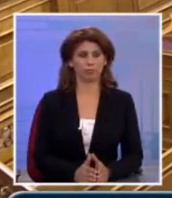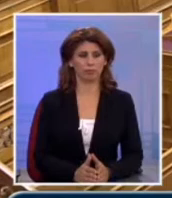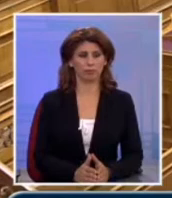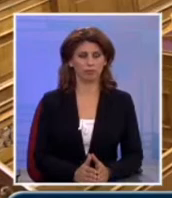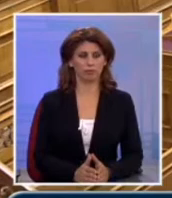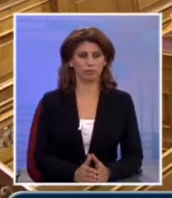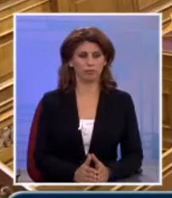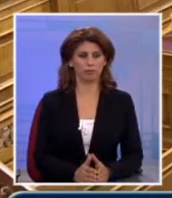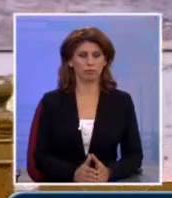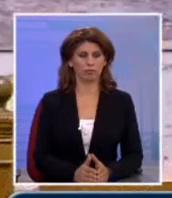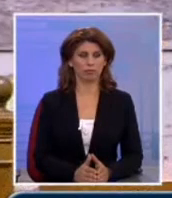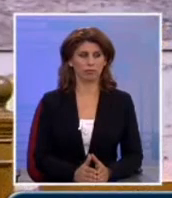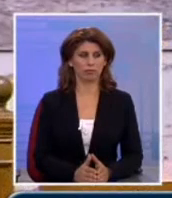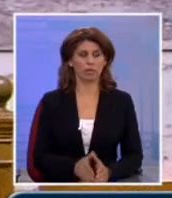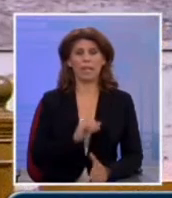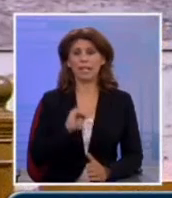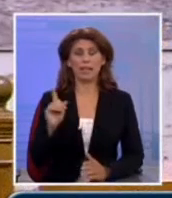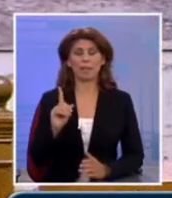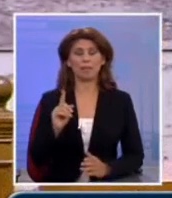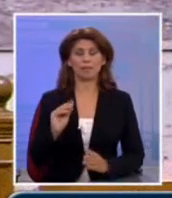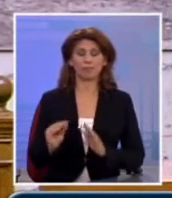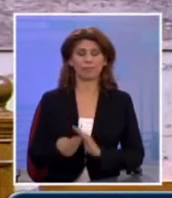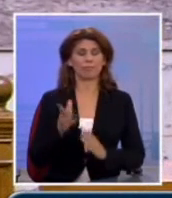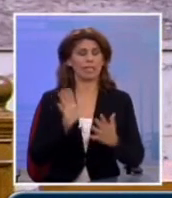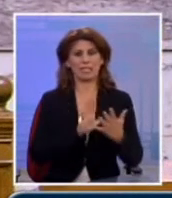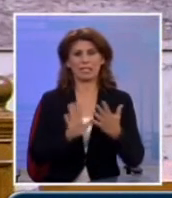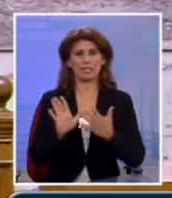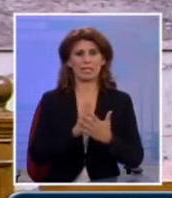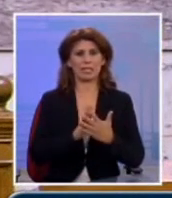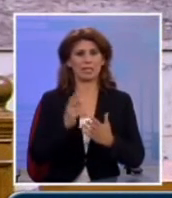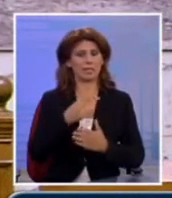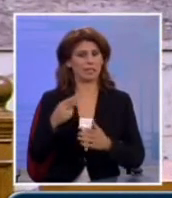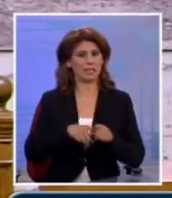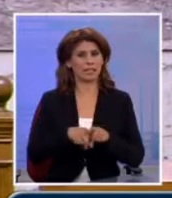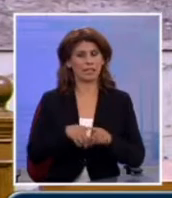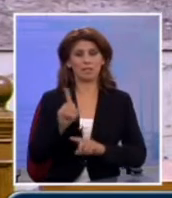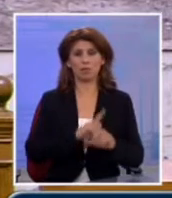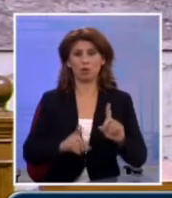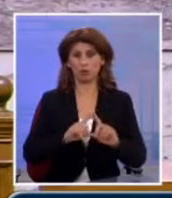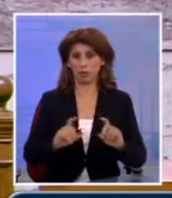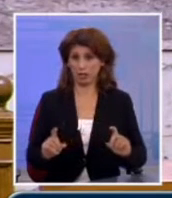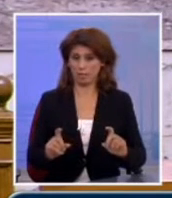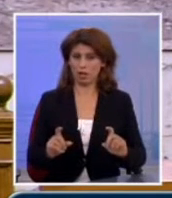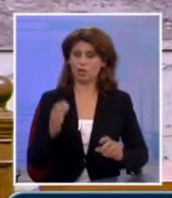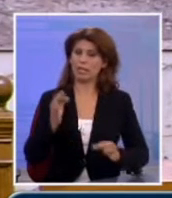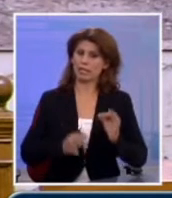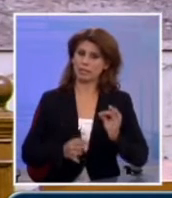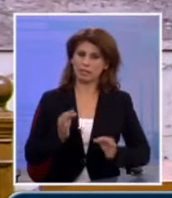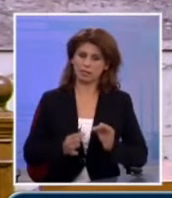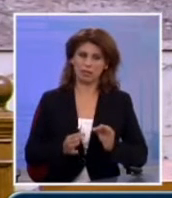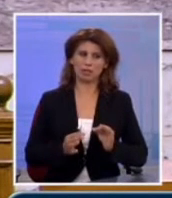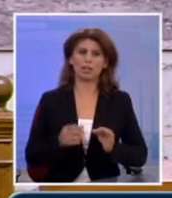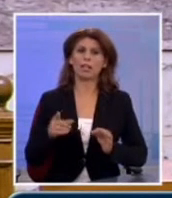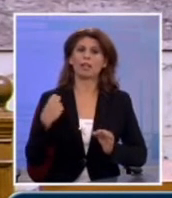να μην δημιουργείται σύγχυση σε σχέση με το ποιο είναι το αντικείμενο και της συζήτησης και